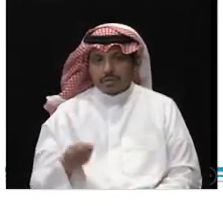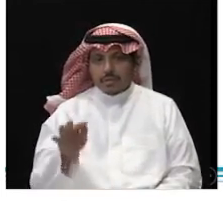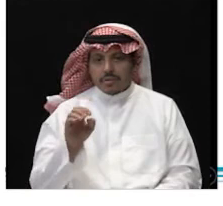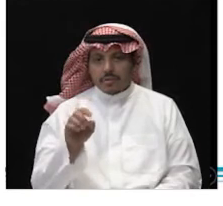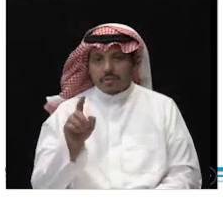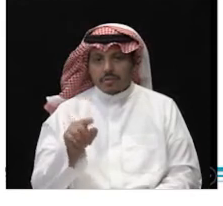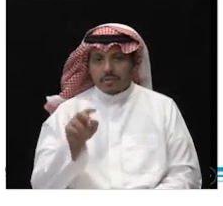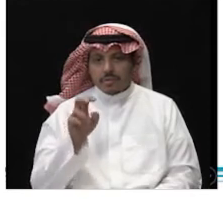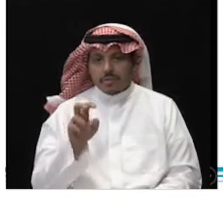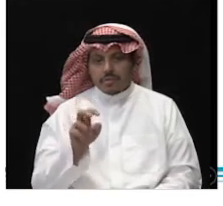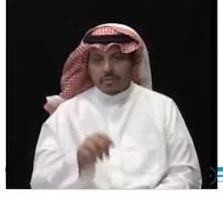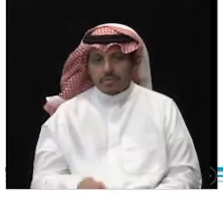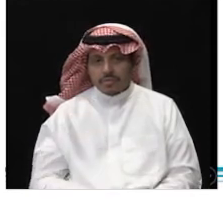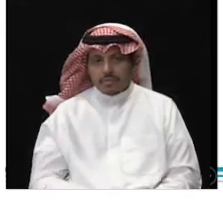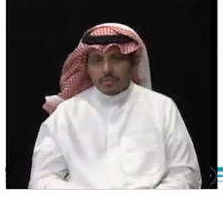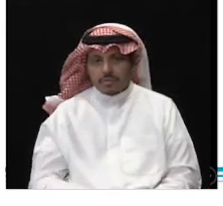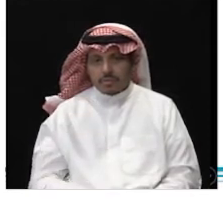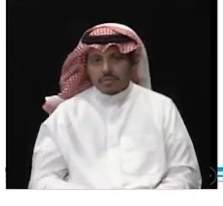شجرة، أحسنتم.